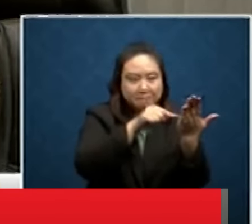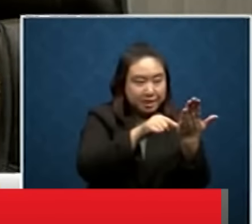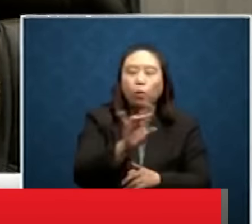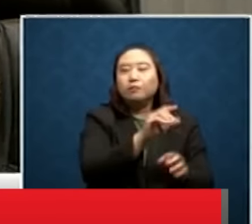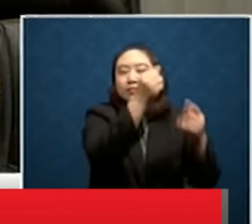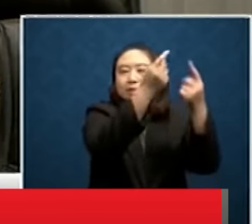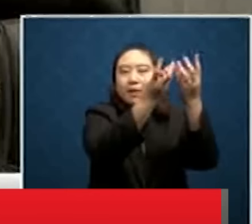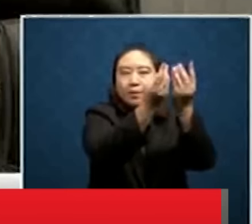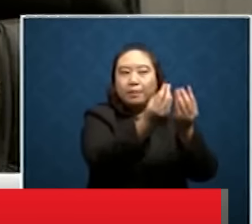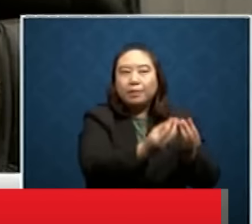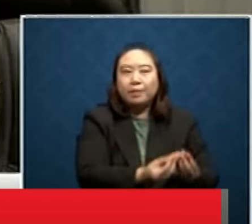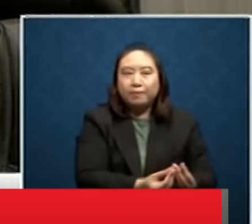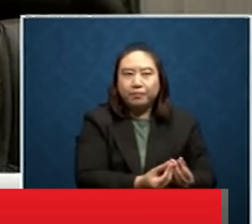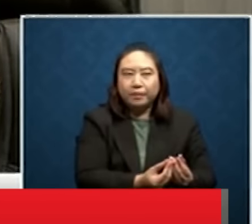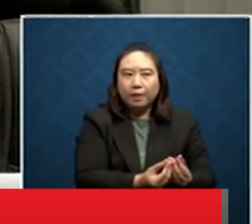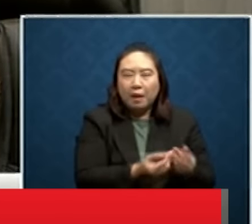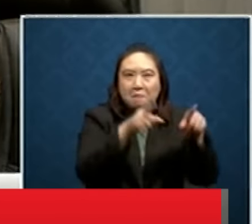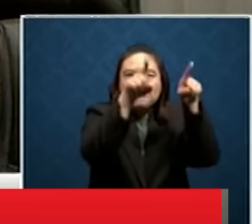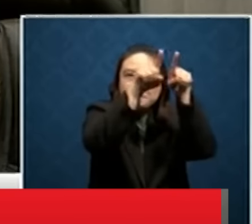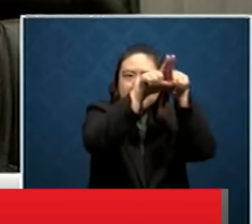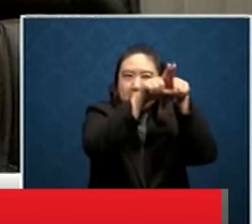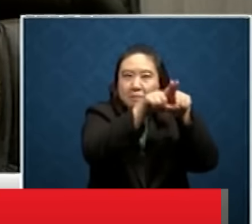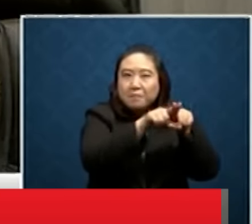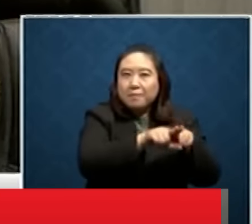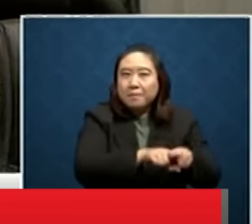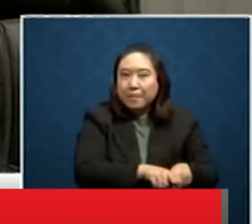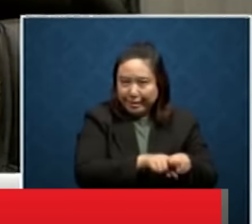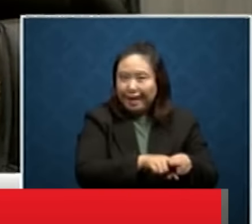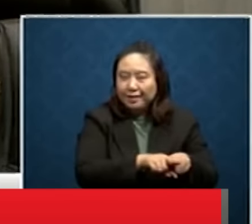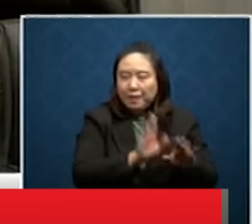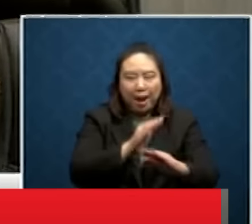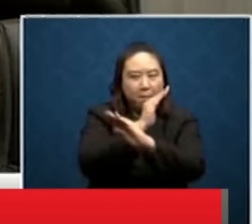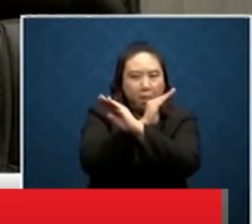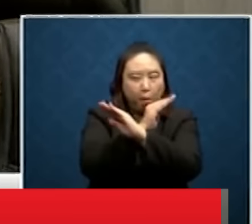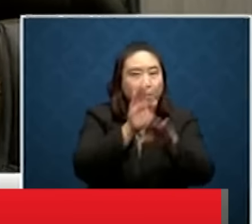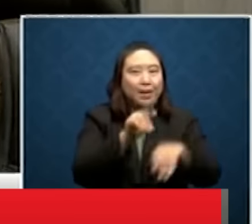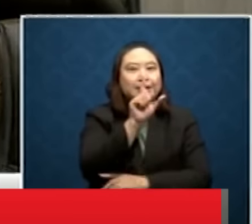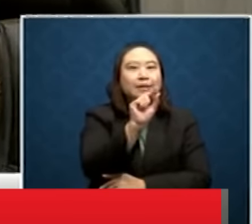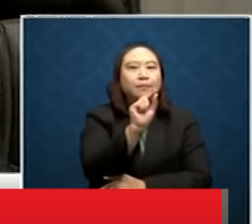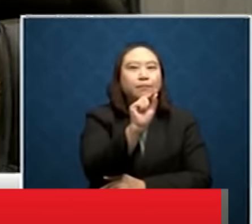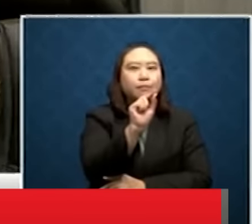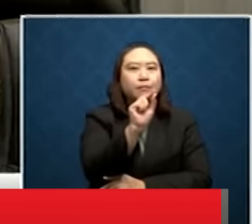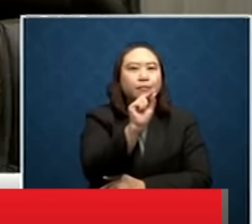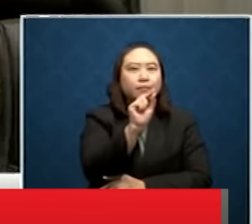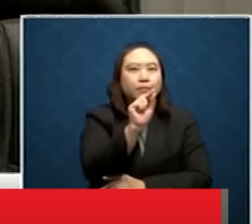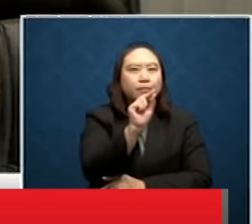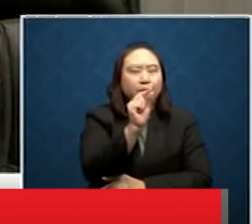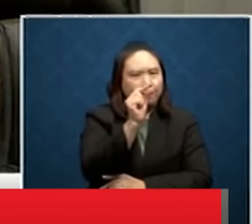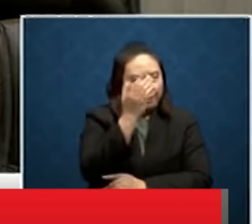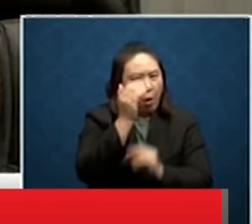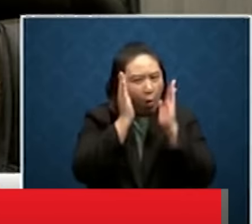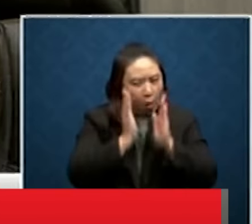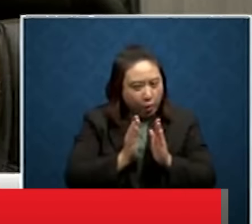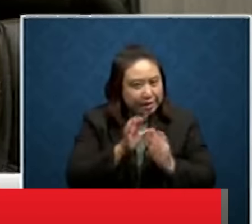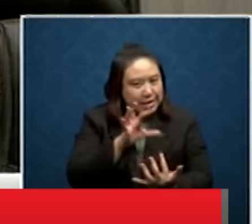กลุ่มเหมือนกันทั้งทั้งหมดเลยครับประมาณ20 20บล็อกเป็นไปไม่ได้ที่คนจะเลขลงเลขตรงกันทั้ง